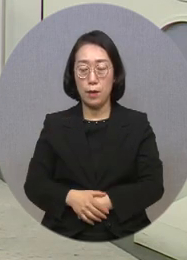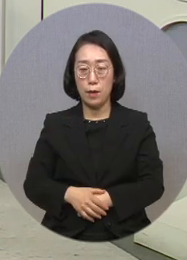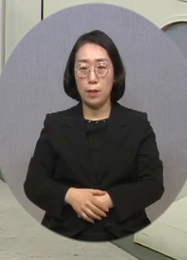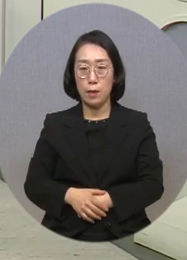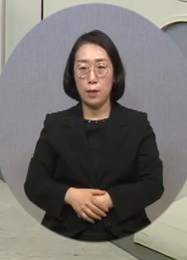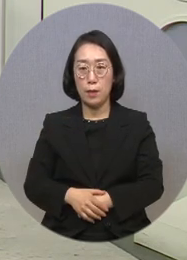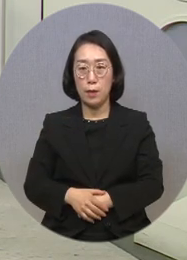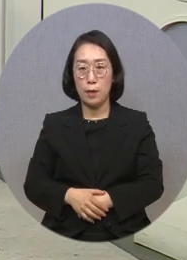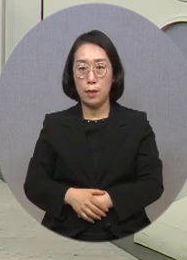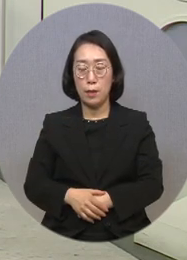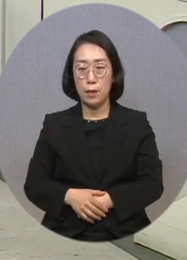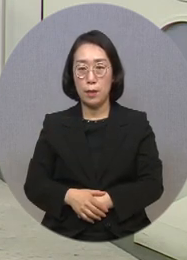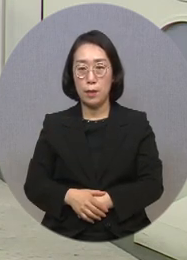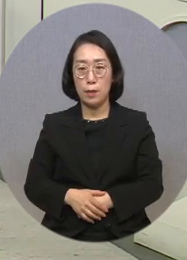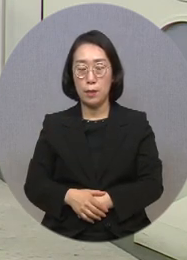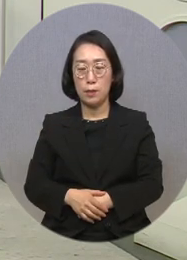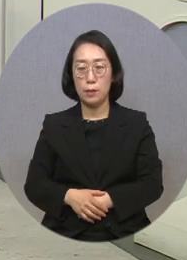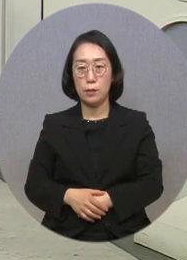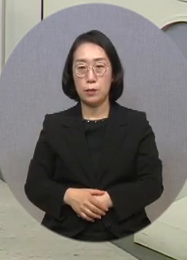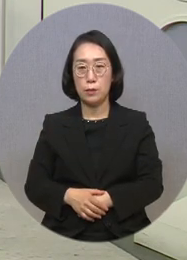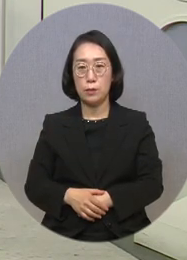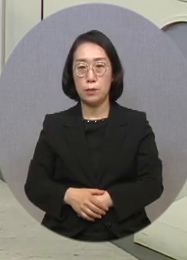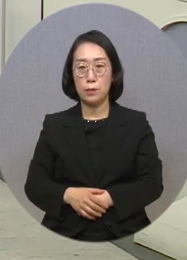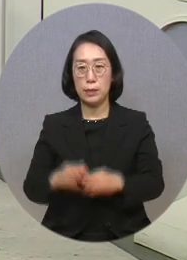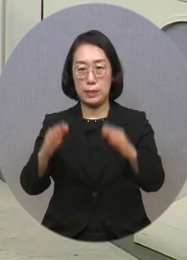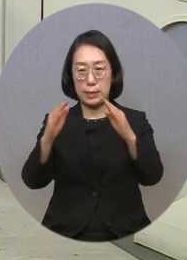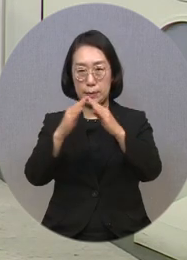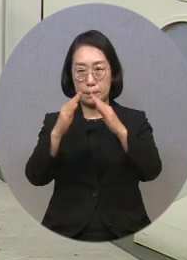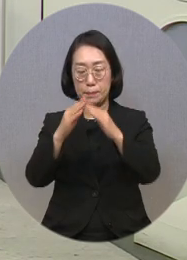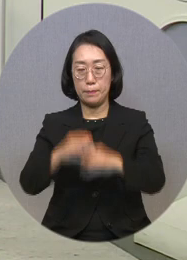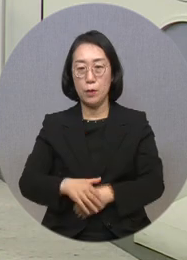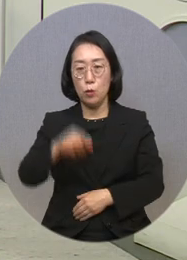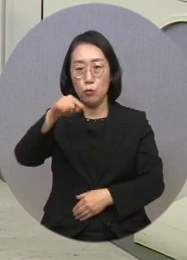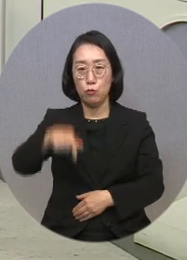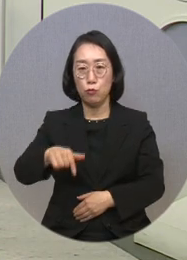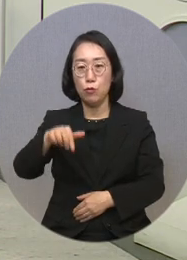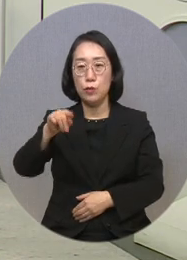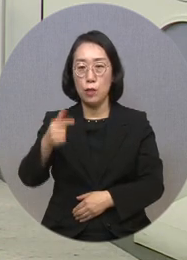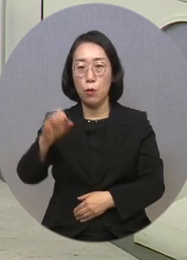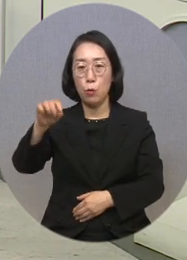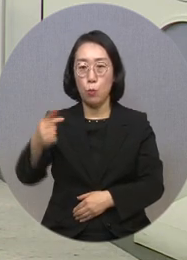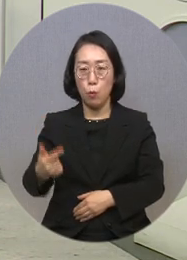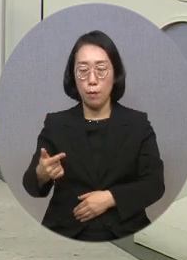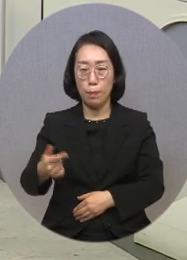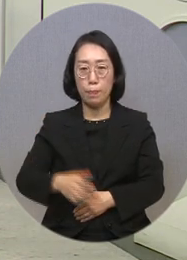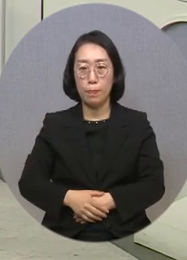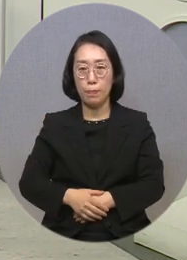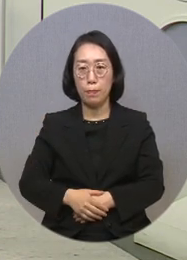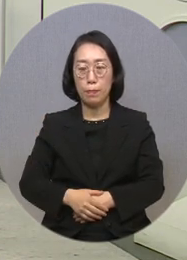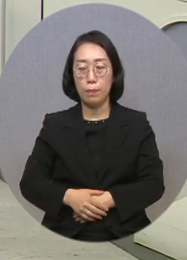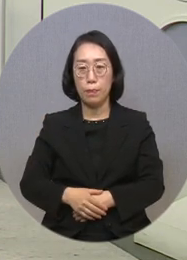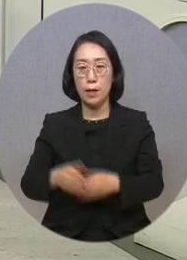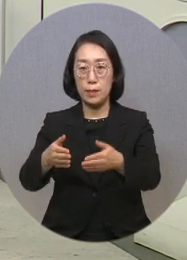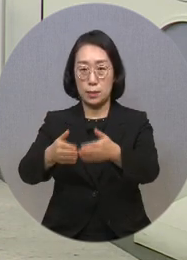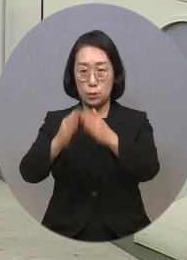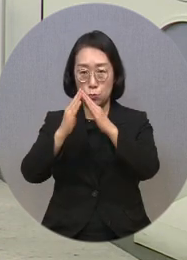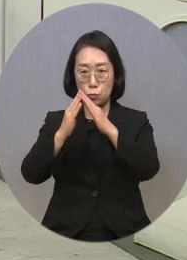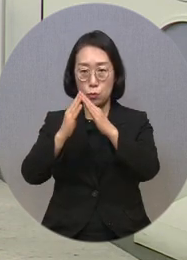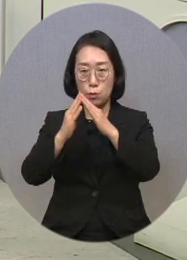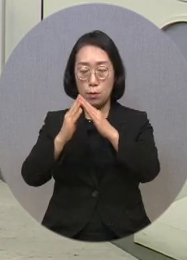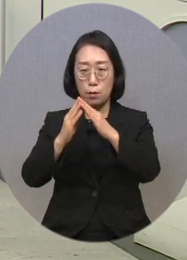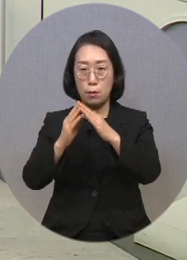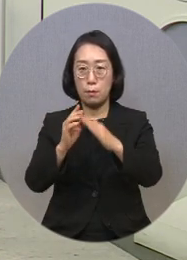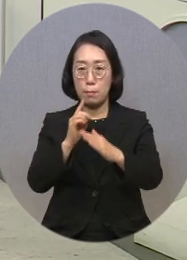짓고 사찰이죠, 일종의. 국선원이죠. 국선원. 네. 국선원. 국선원 하면 뭔지